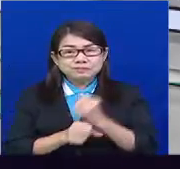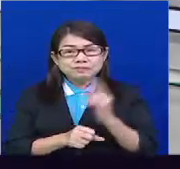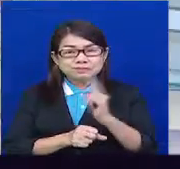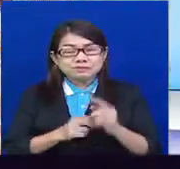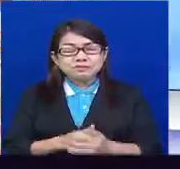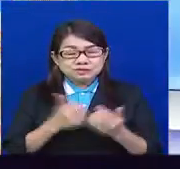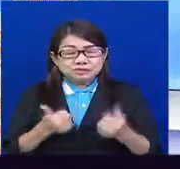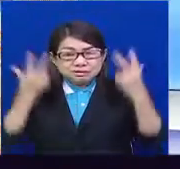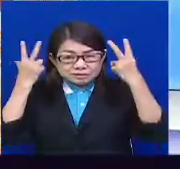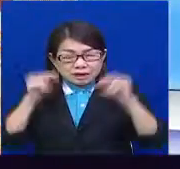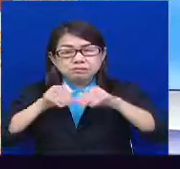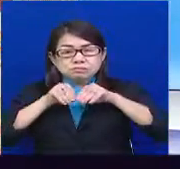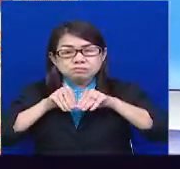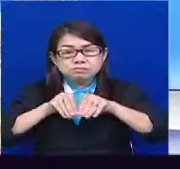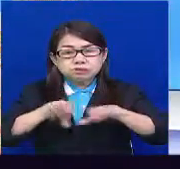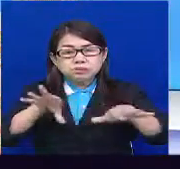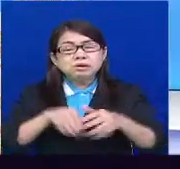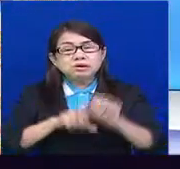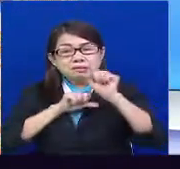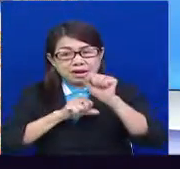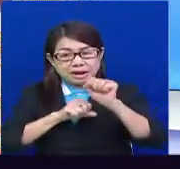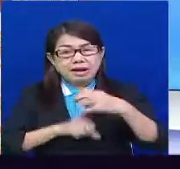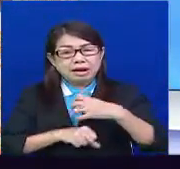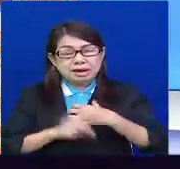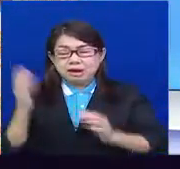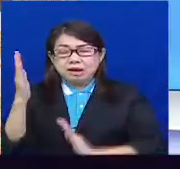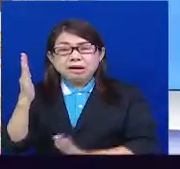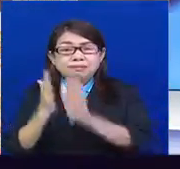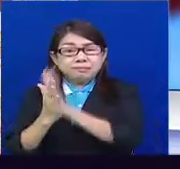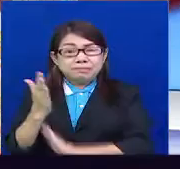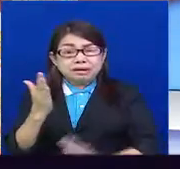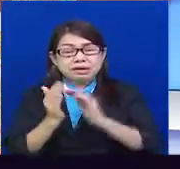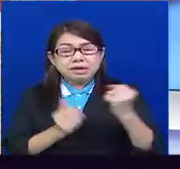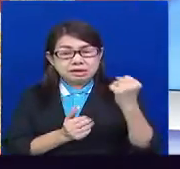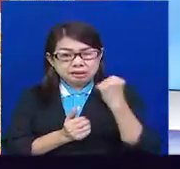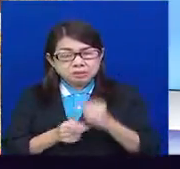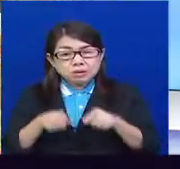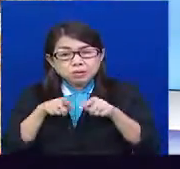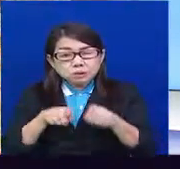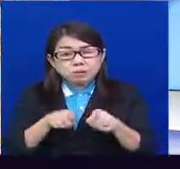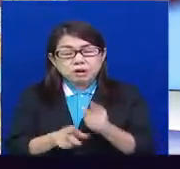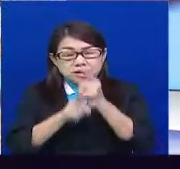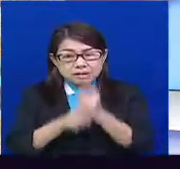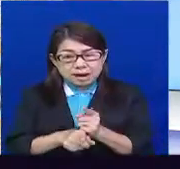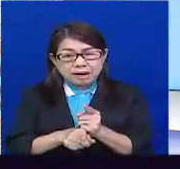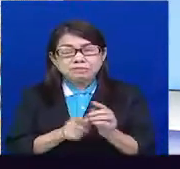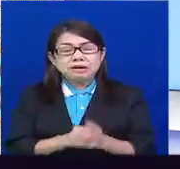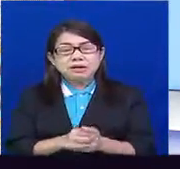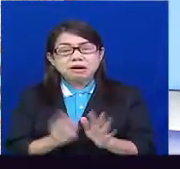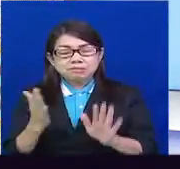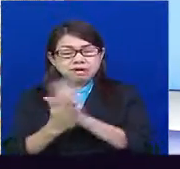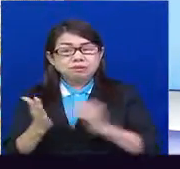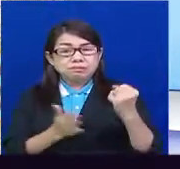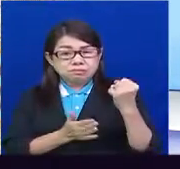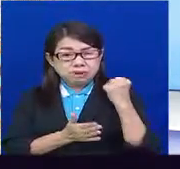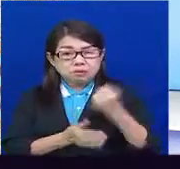รัฐมนตรีได้ประกาศพร้อมสร้างความเข้มแข็งให้กับประเทศนะคะควบคู่ไปกับการพัฒนาตามหลักมั่นคงมั่งคั่งและยั่งยืนโดยขอความ